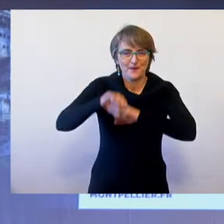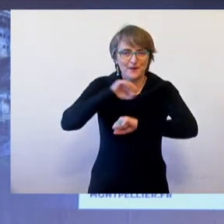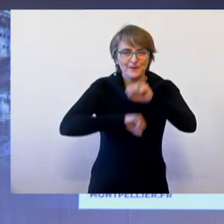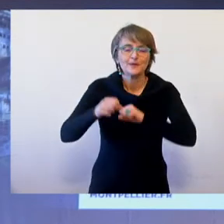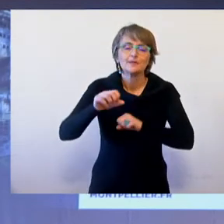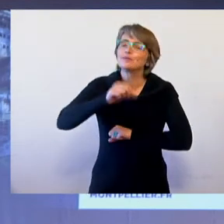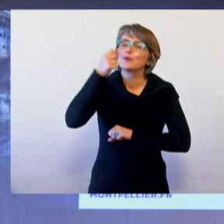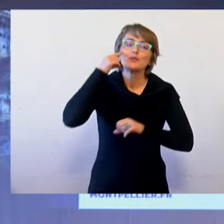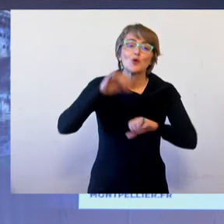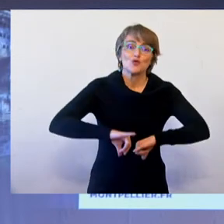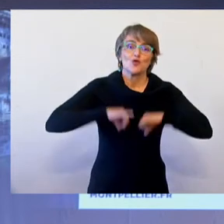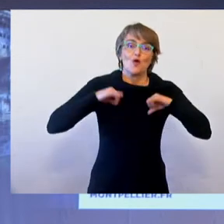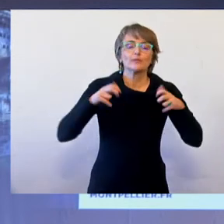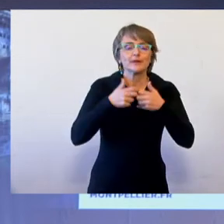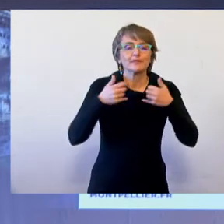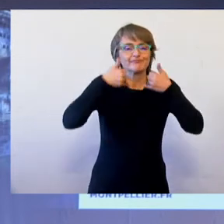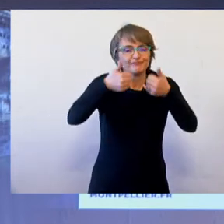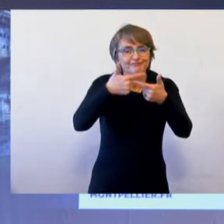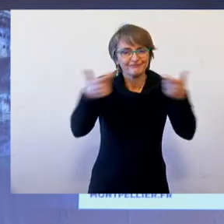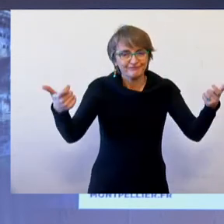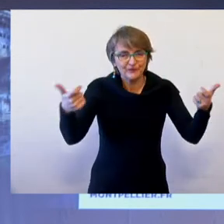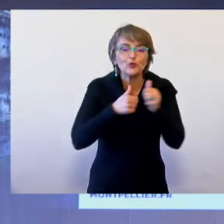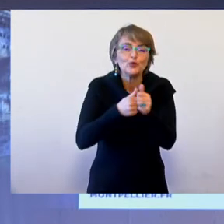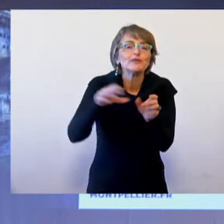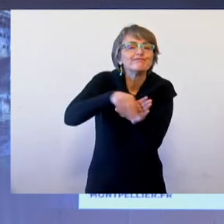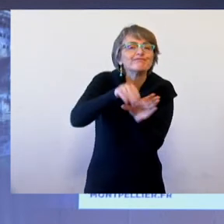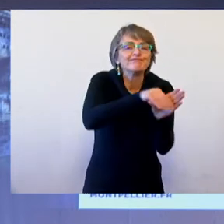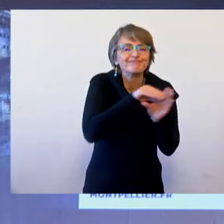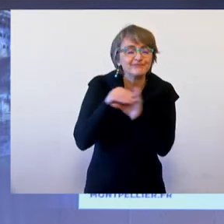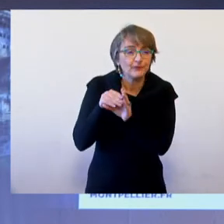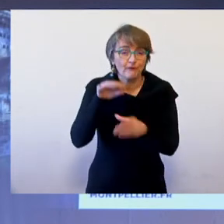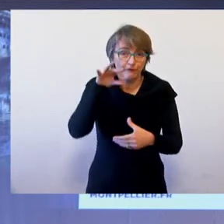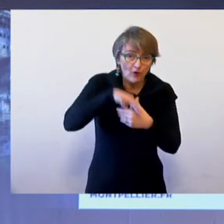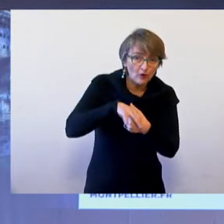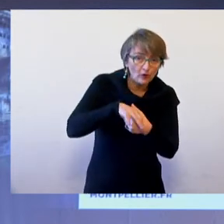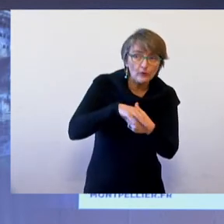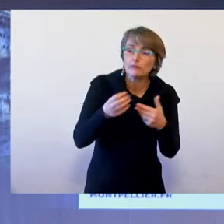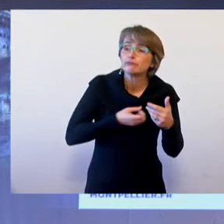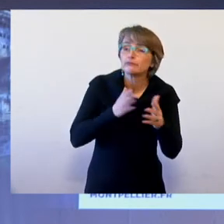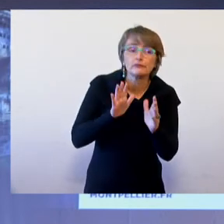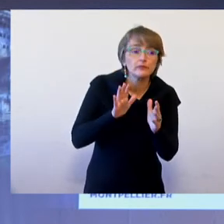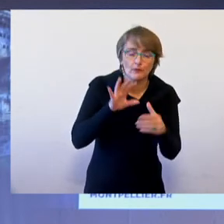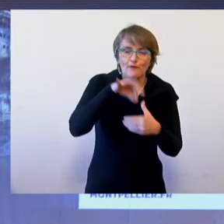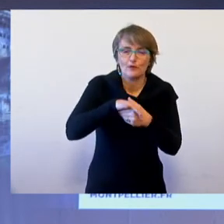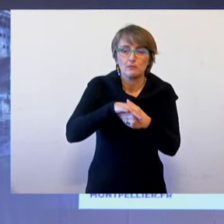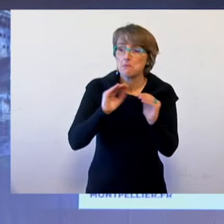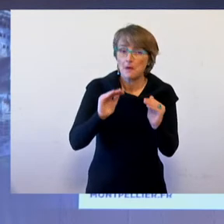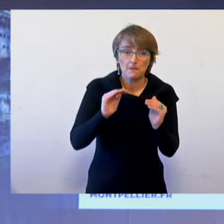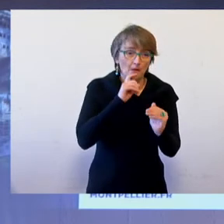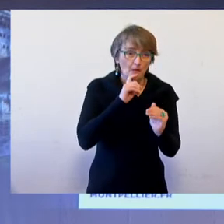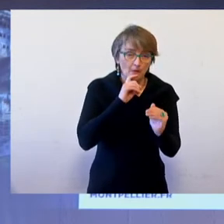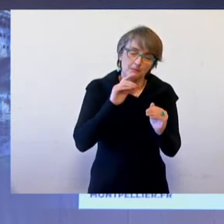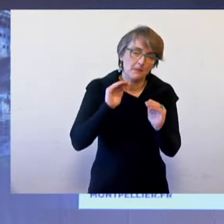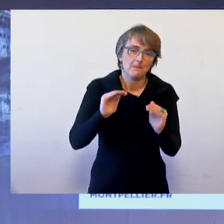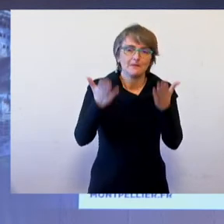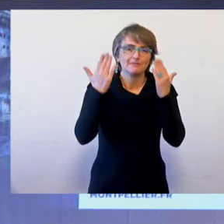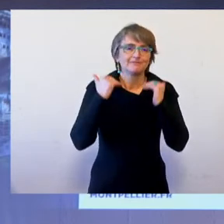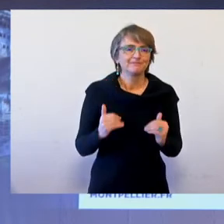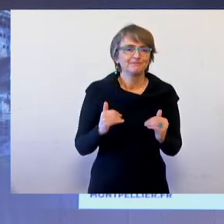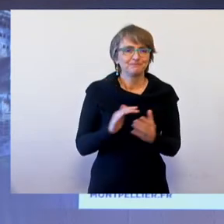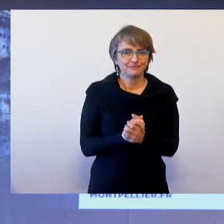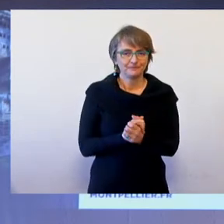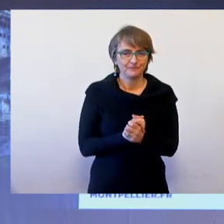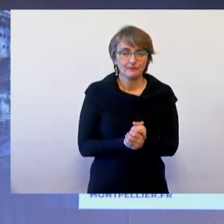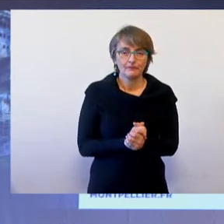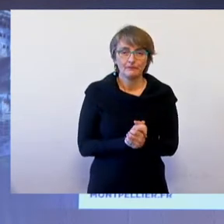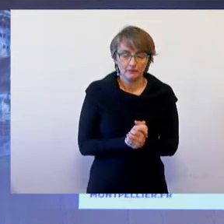pour qu'ils s'impliquent. Y a-t-il des demandes de prise de parole? Je mets aux voix. Même vote. Même vote.